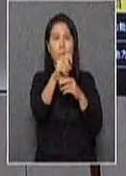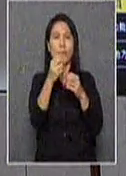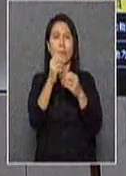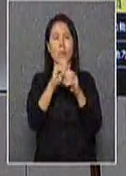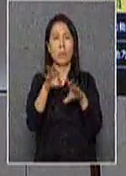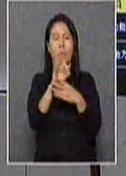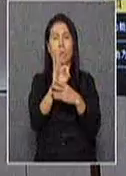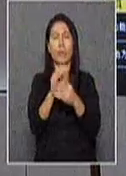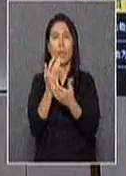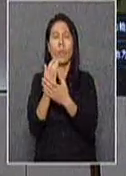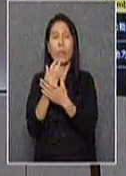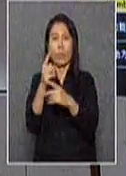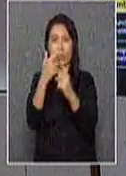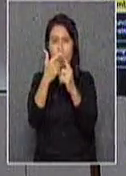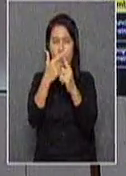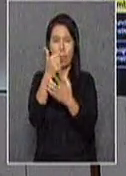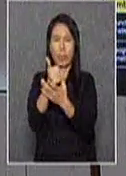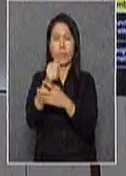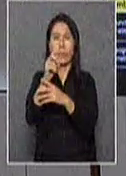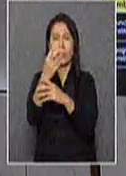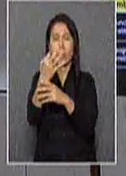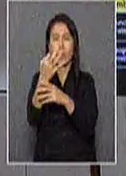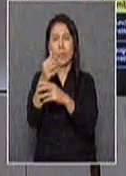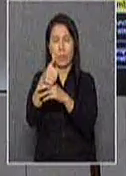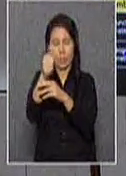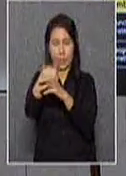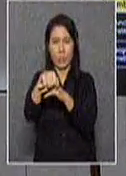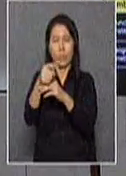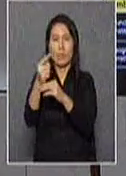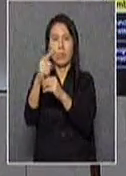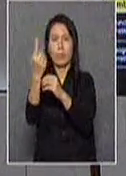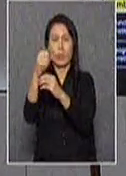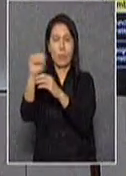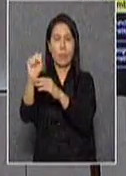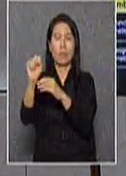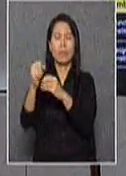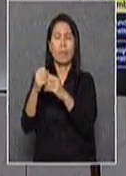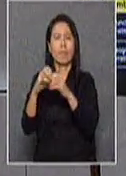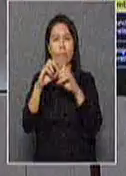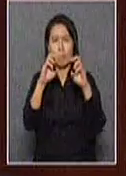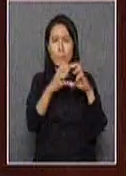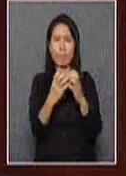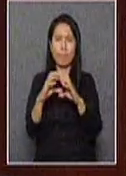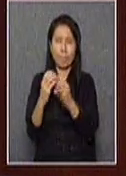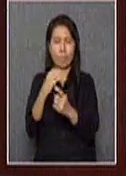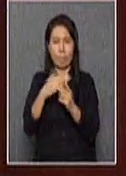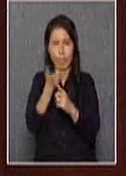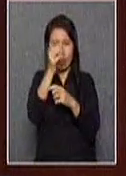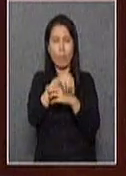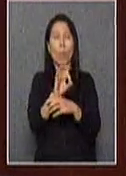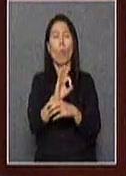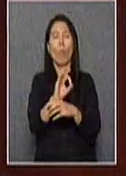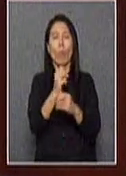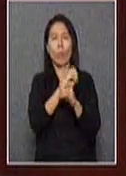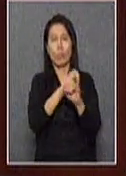接選舉產生的議員，18位出席，3位贊成，11位反對，1位棄權。議題未獲得兩部分在席委員分別以過半數贊成，我宣布